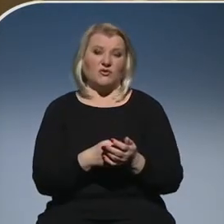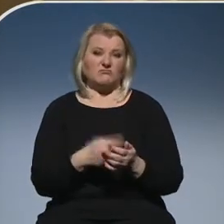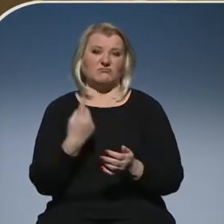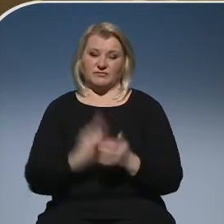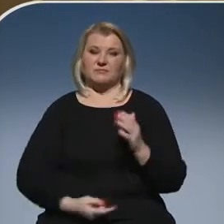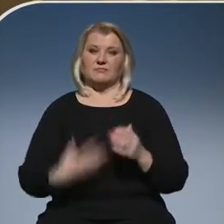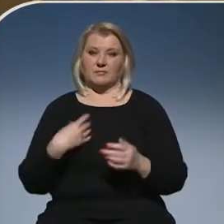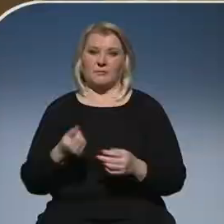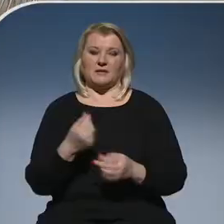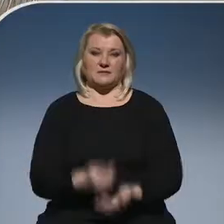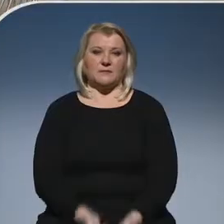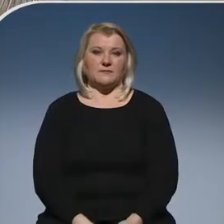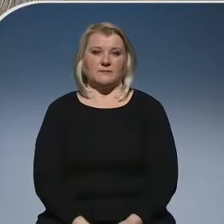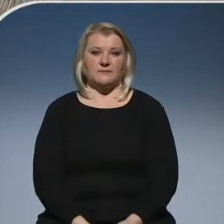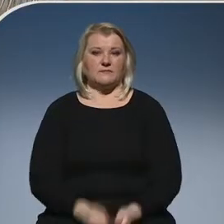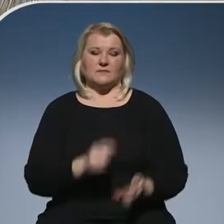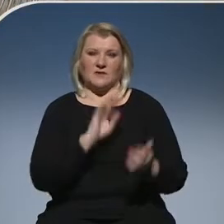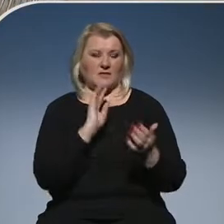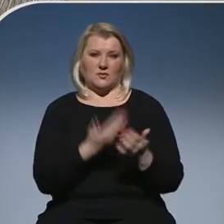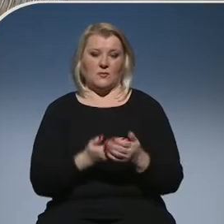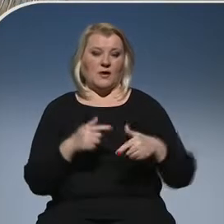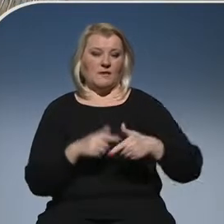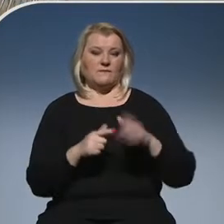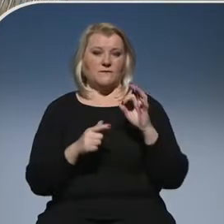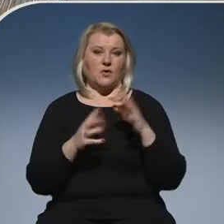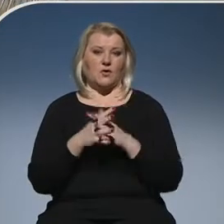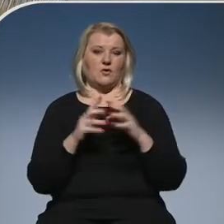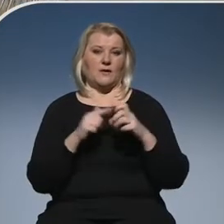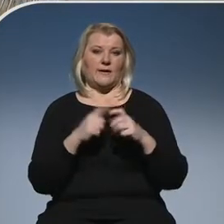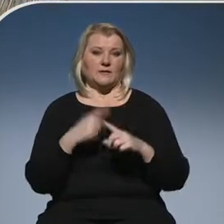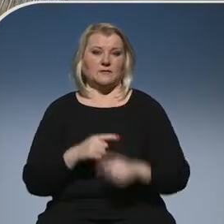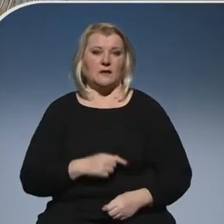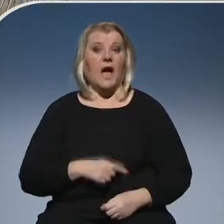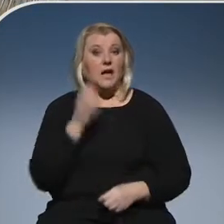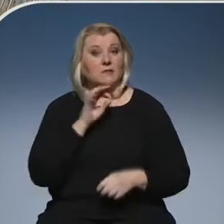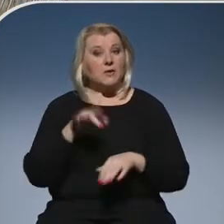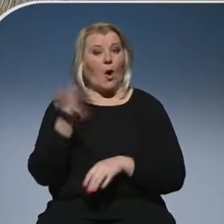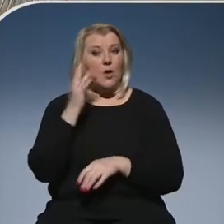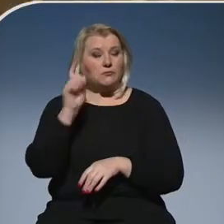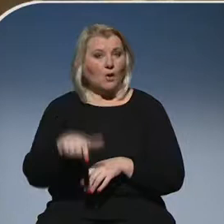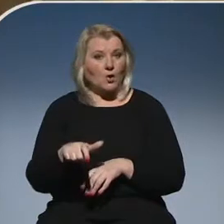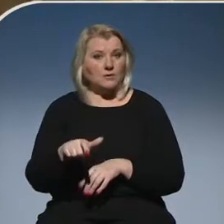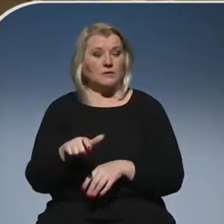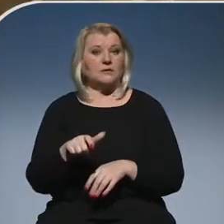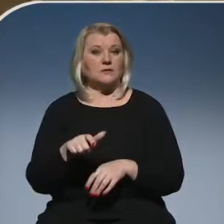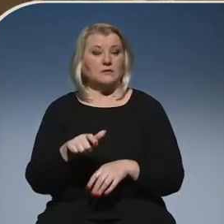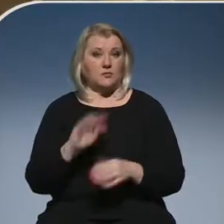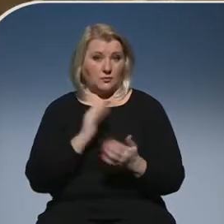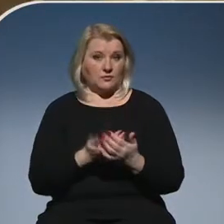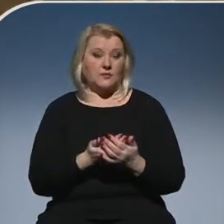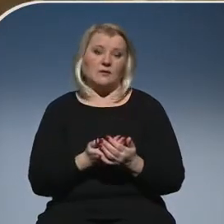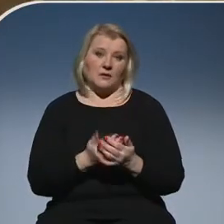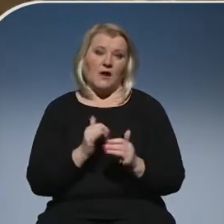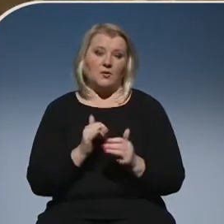typicky prodělá. Mm-hmm. Takže to byste v podstatě nedoporučoval, a nebo s tím odborníkem ano? S odborníkem a s malou